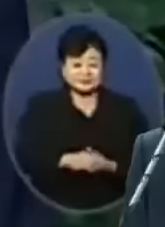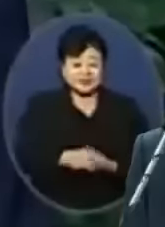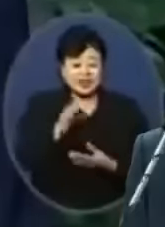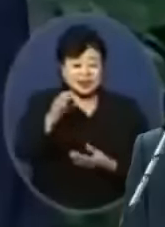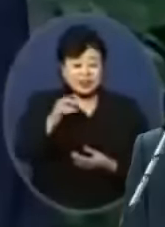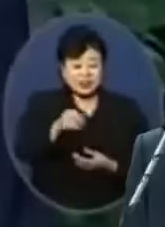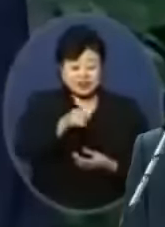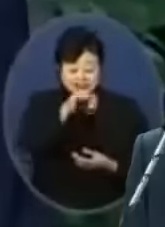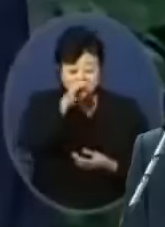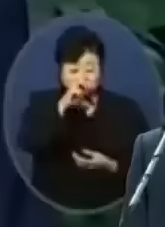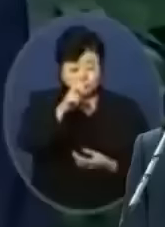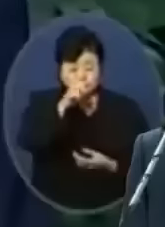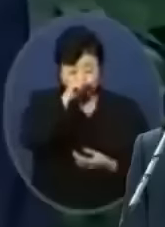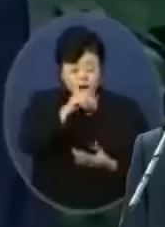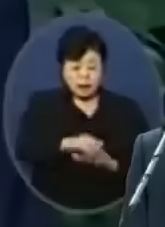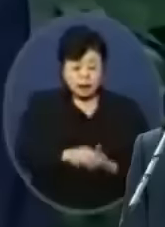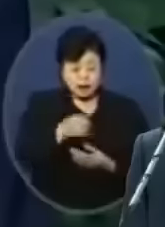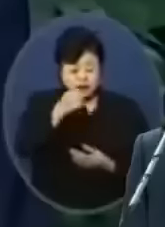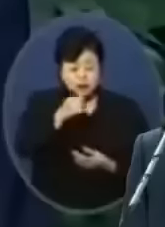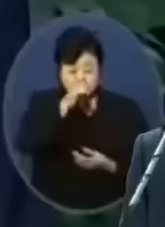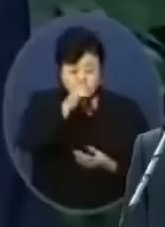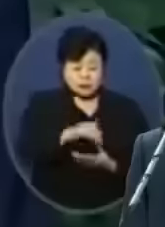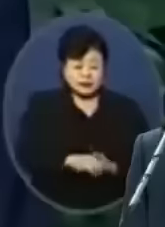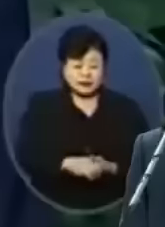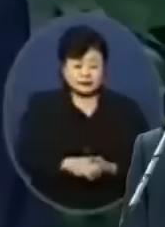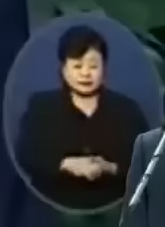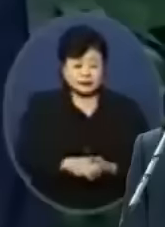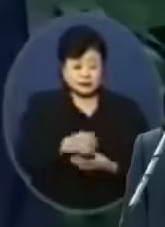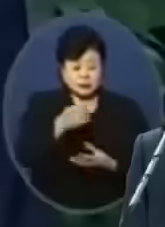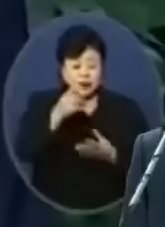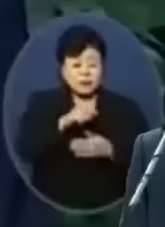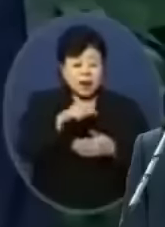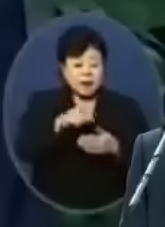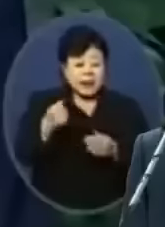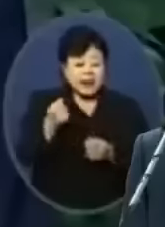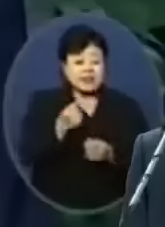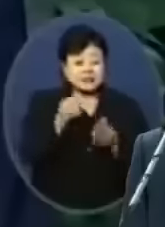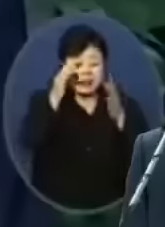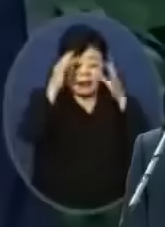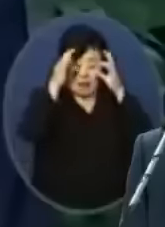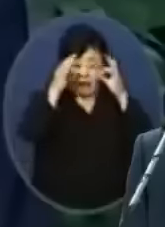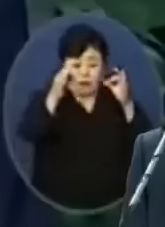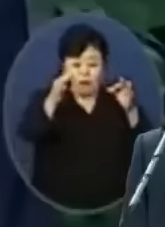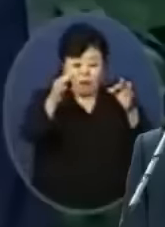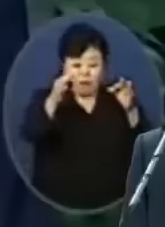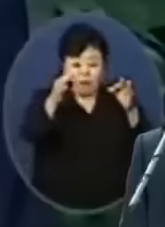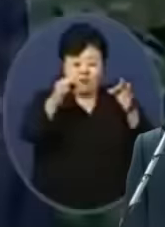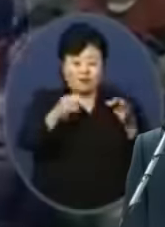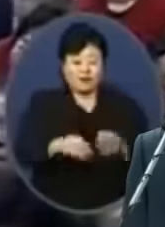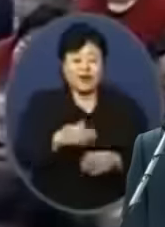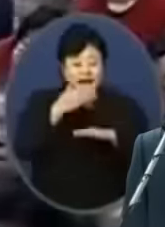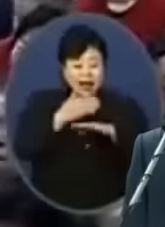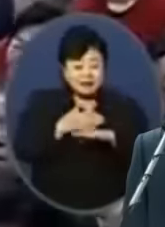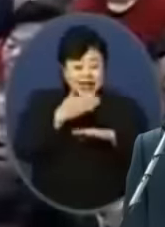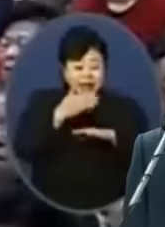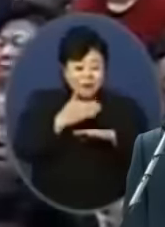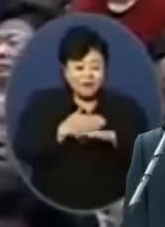10개를 가지도 좋고 20개 가지도 좋습니다. 꿈은 꿈입니다. 꿈을 마음속에 가지고 바라보고